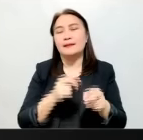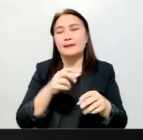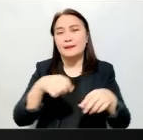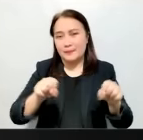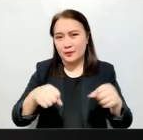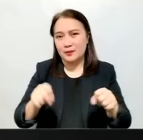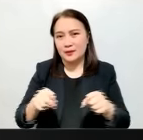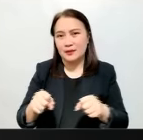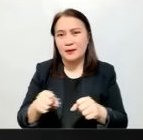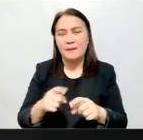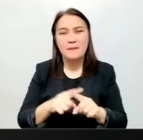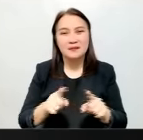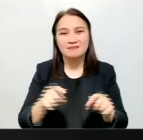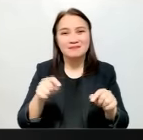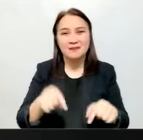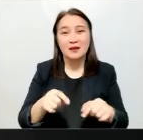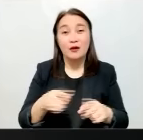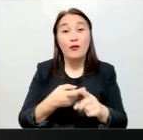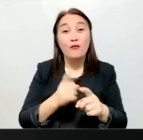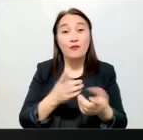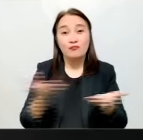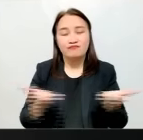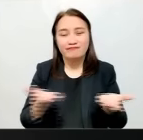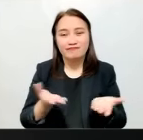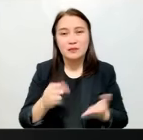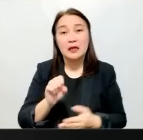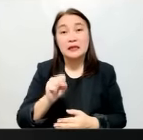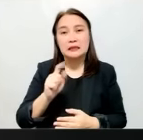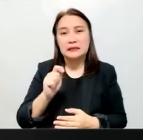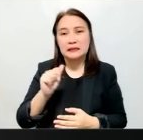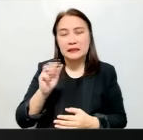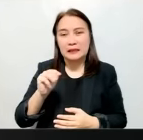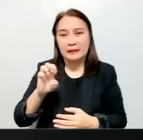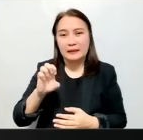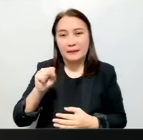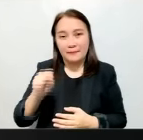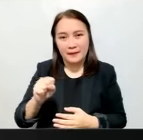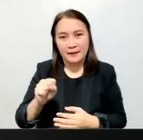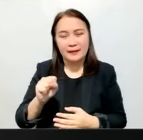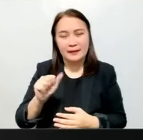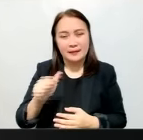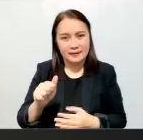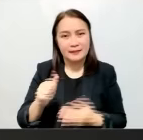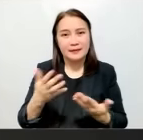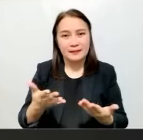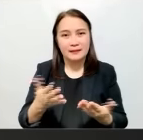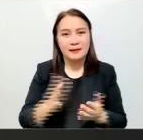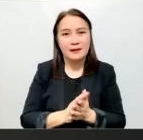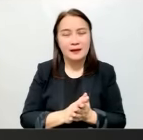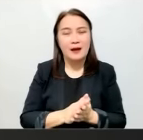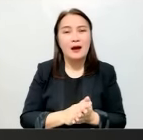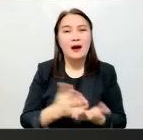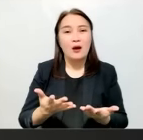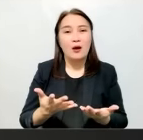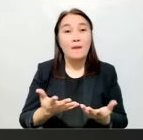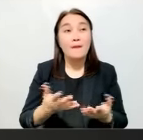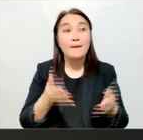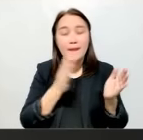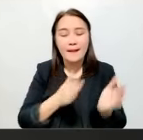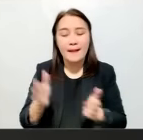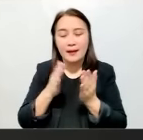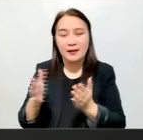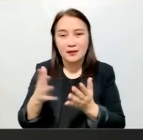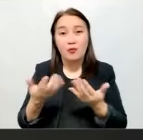Mesa sa Maynila ang kawatan, pero modus niyang umupa ng bahay malapit sa mga lugar na pagnanakawan. Binabaklas din ng suspect